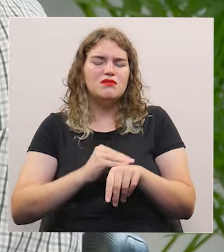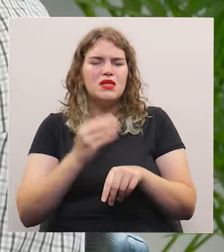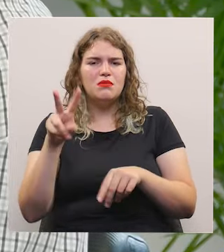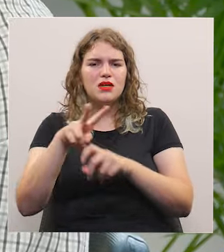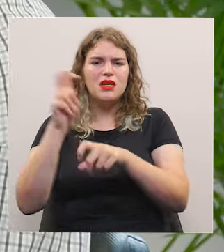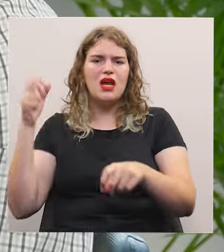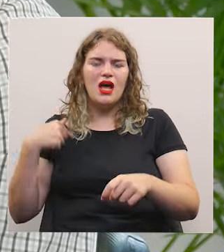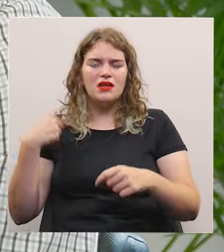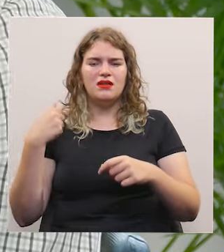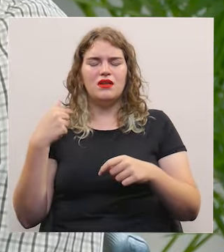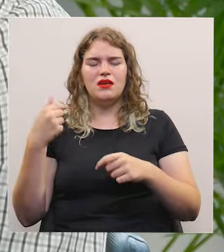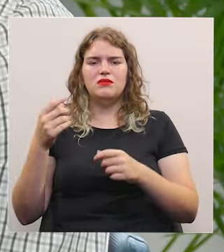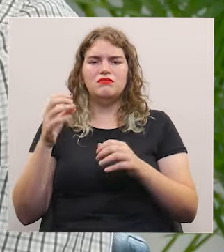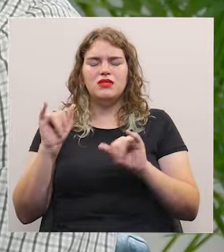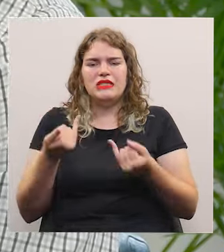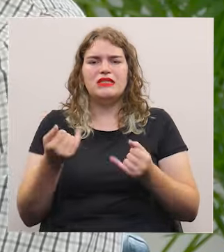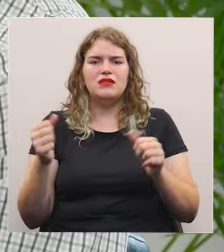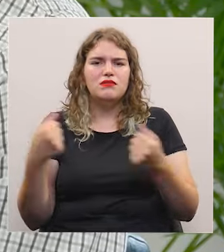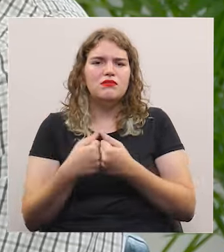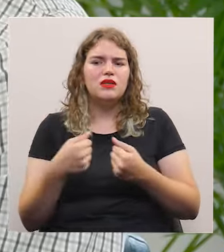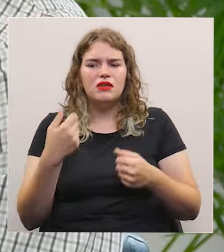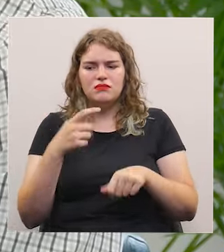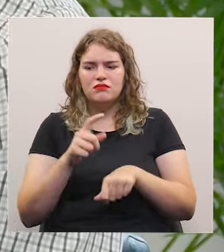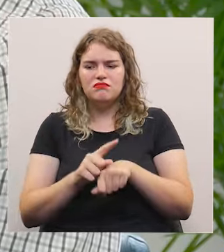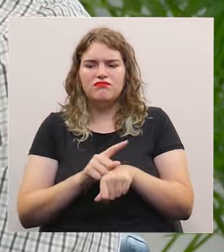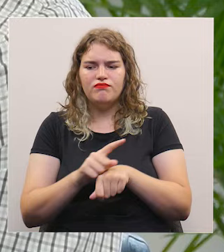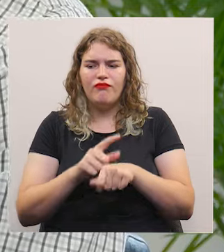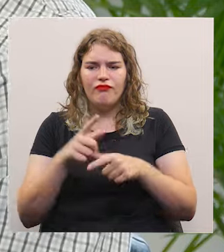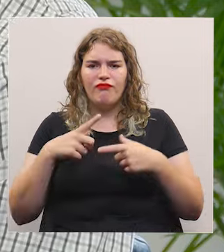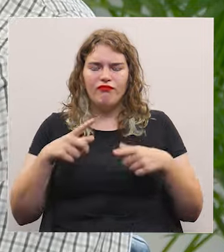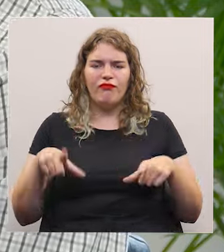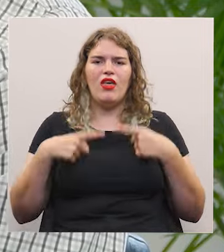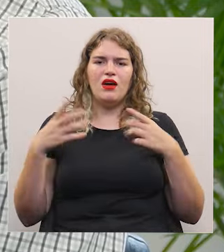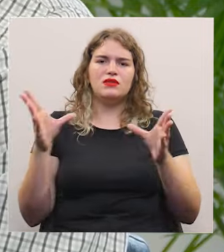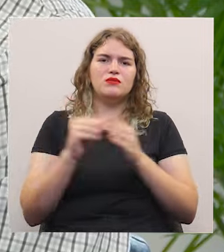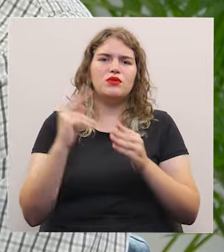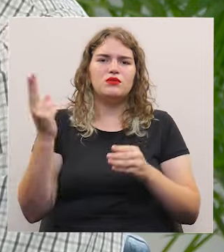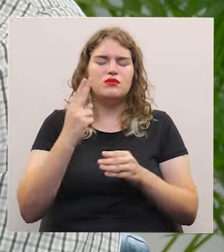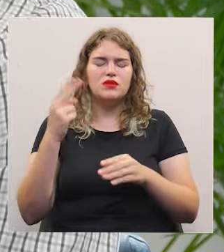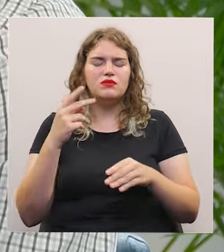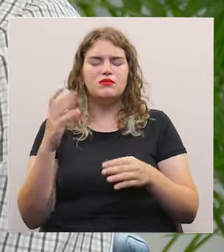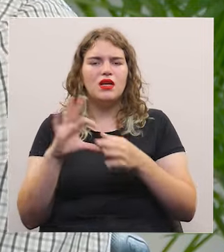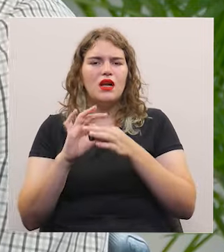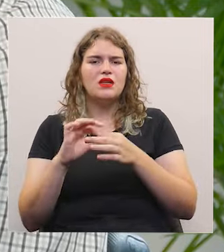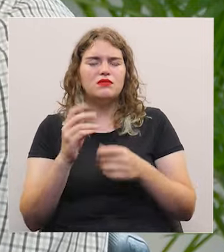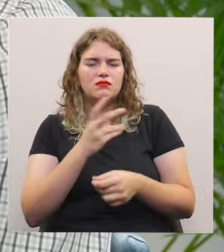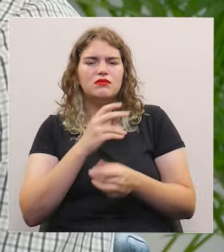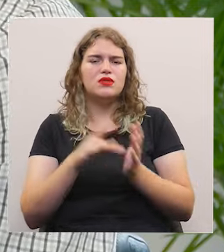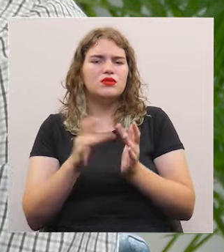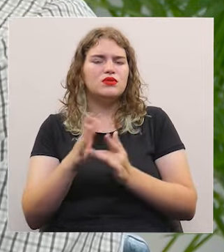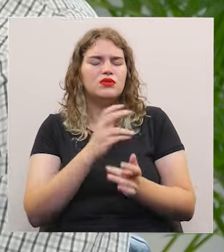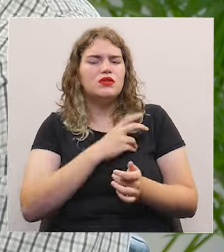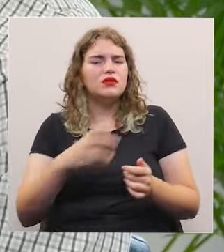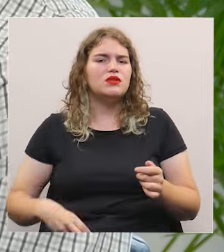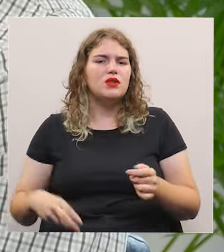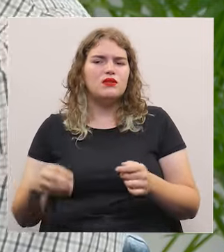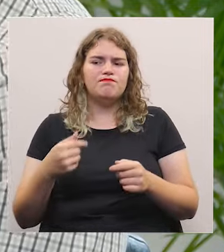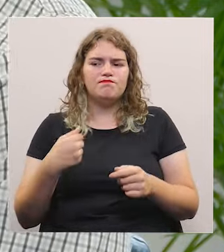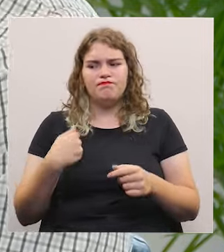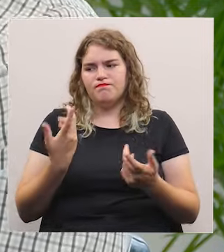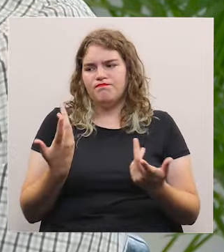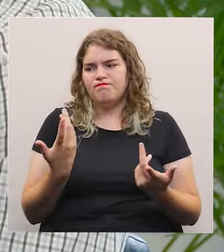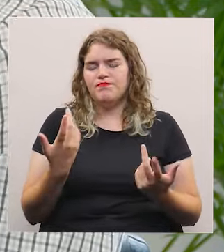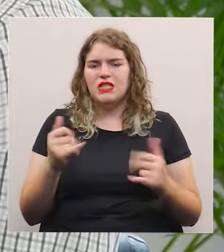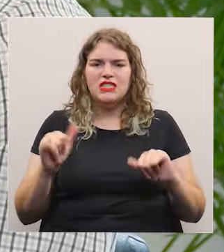înainte decât acum. Când trăiesc viața cu Dumnezeu, printr-o relație cu Hristos și fiind totuși